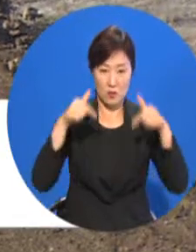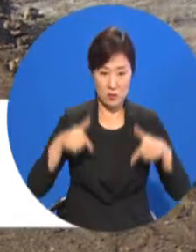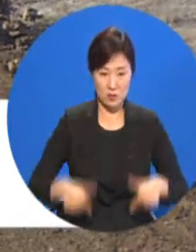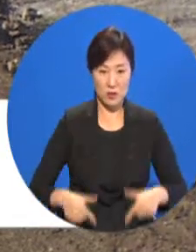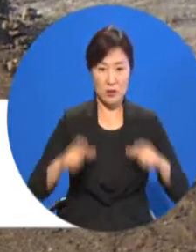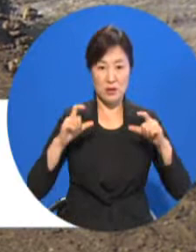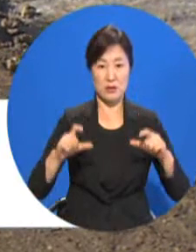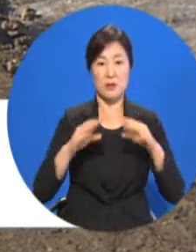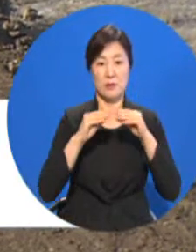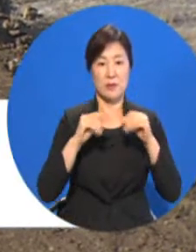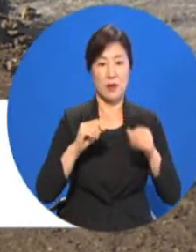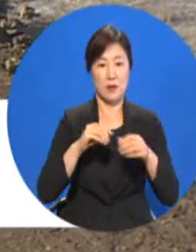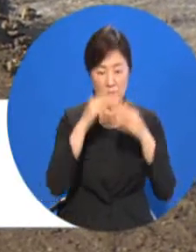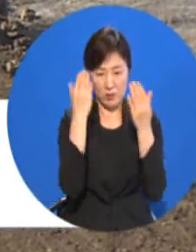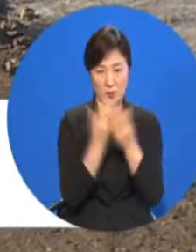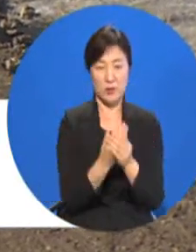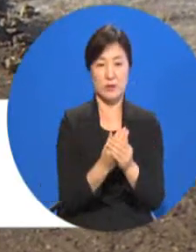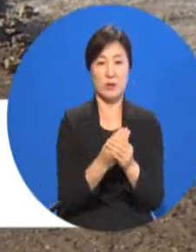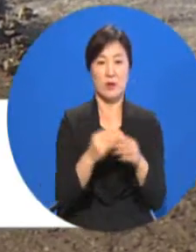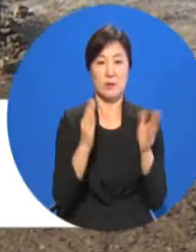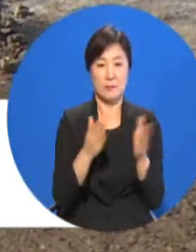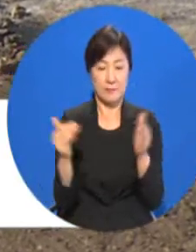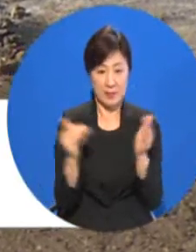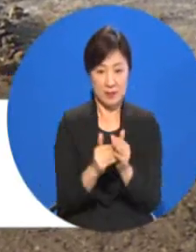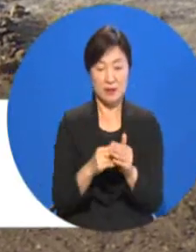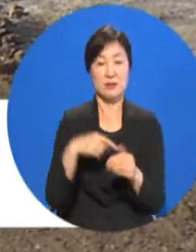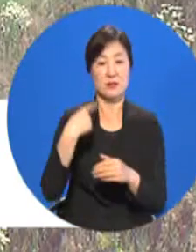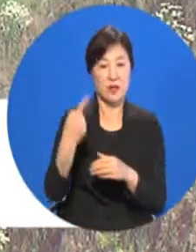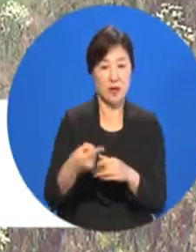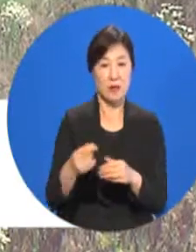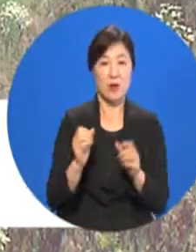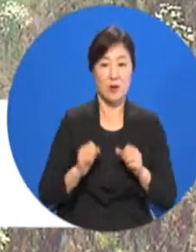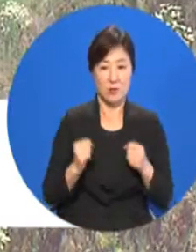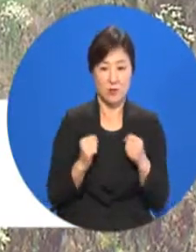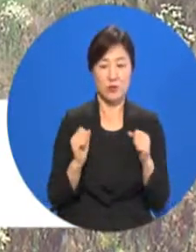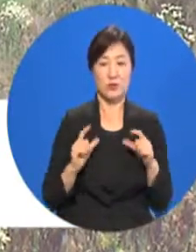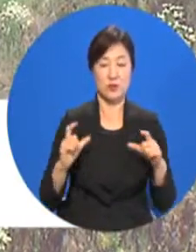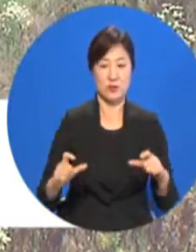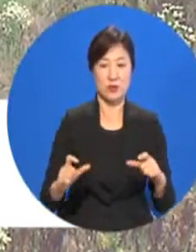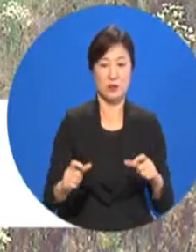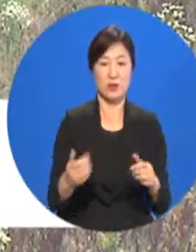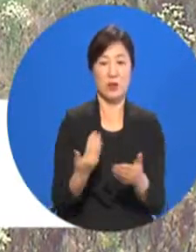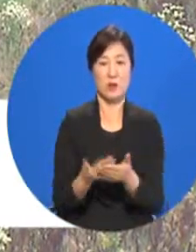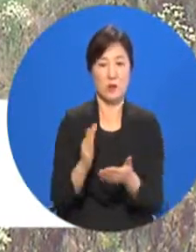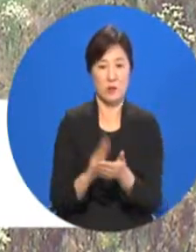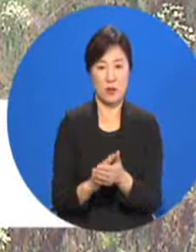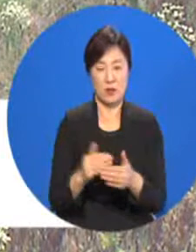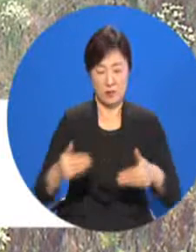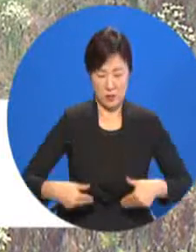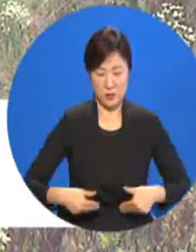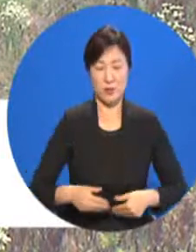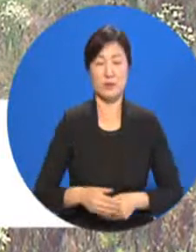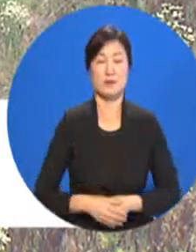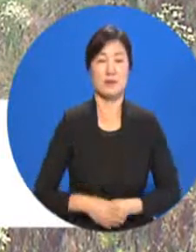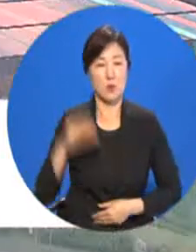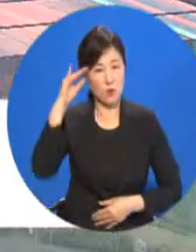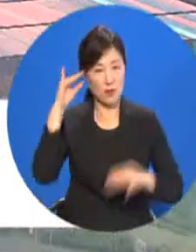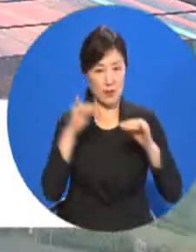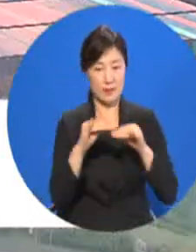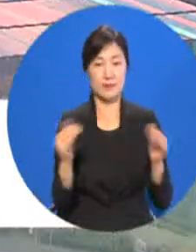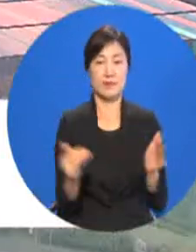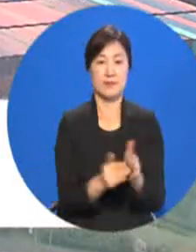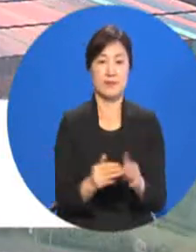임대 완료에 대비해 북측 배후단지와 광역준설토 투기장 개발이 필요하다는 데 공감대를 이뤘습니다. 이와